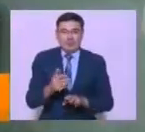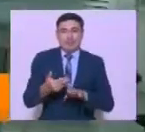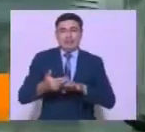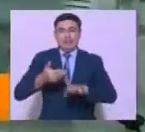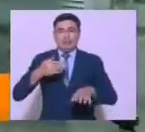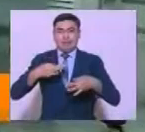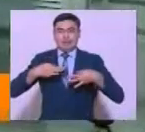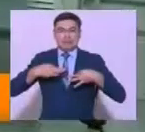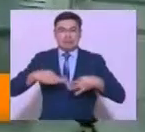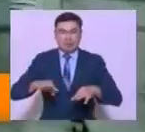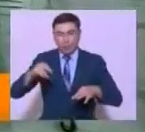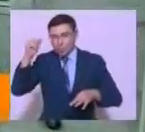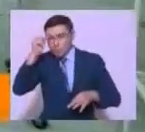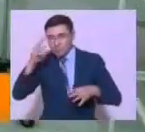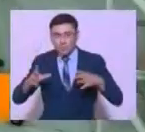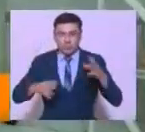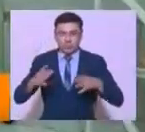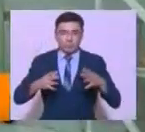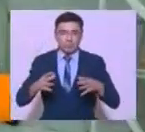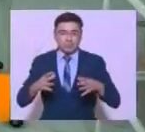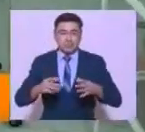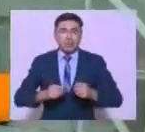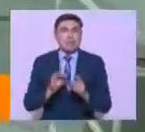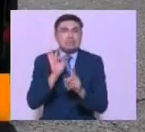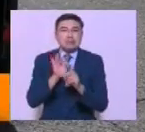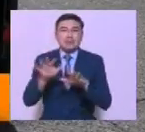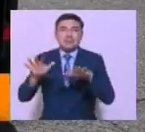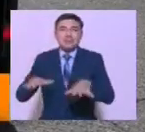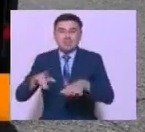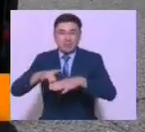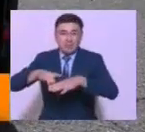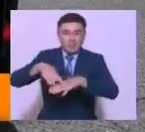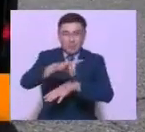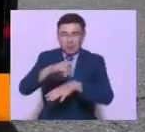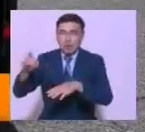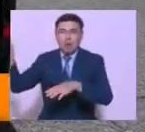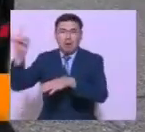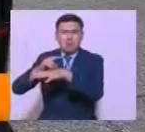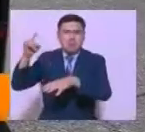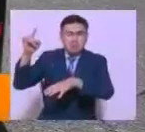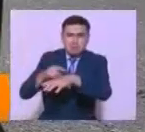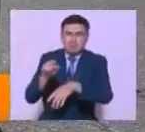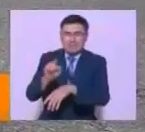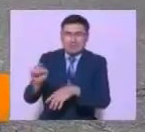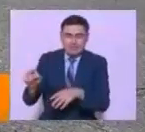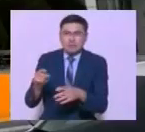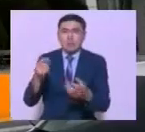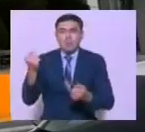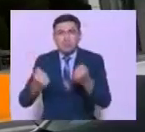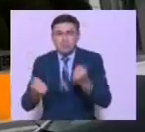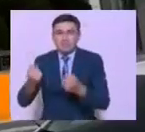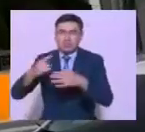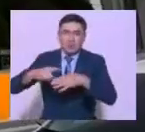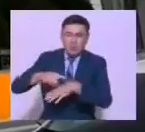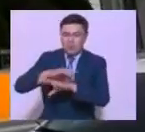тұрғындарын ақпараттандырып, сақтық шараларын күшейту. Оған әуежай қызметкерлері жедел жәрдем мен көліктегі санитарлық